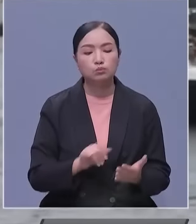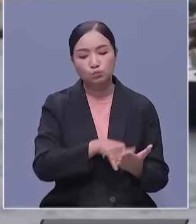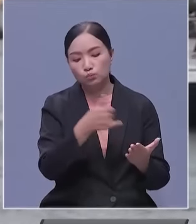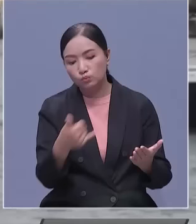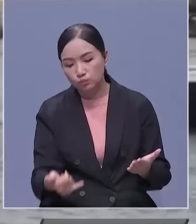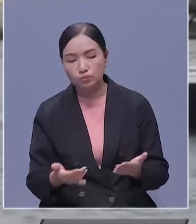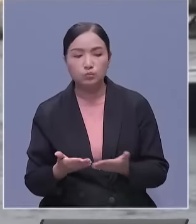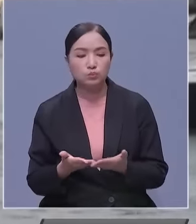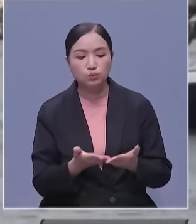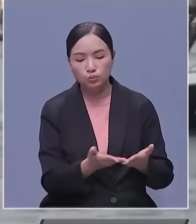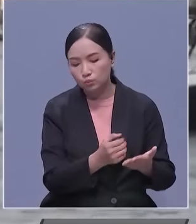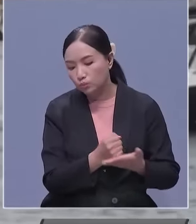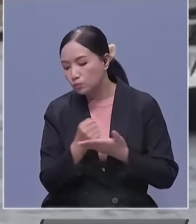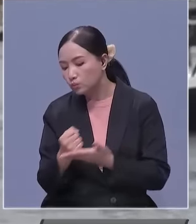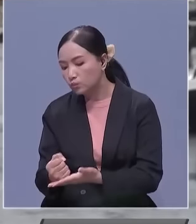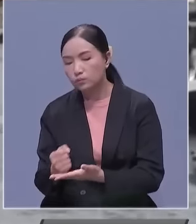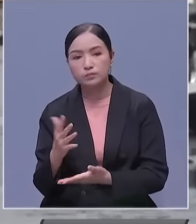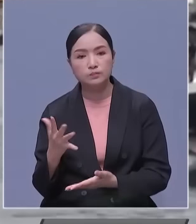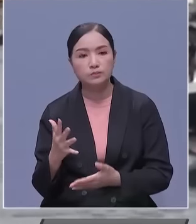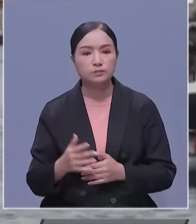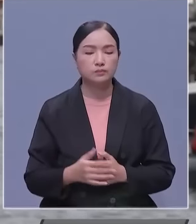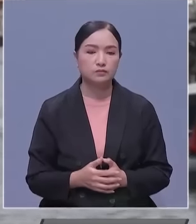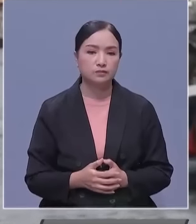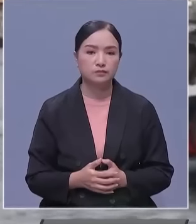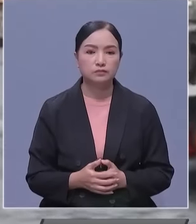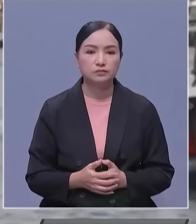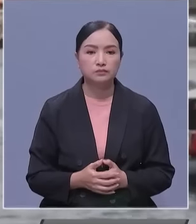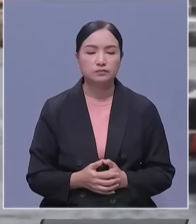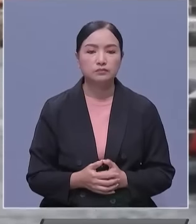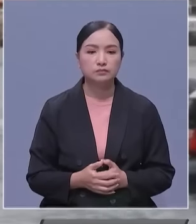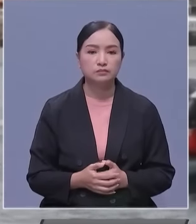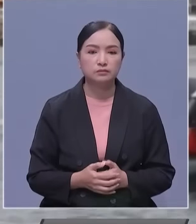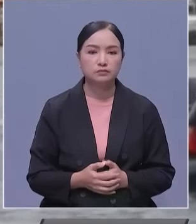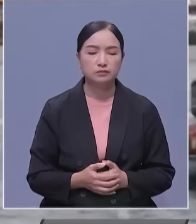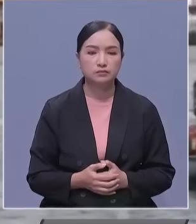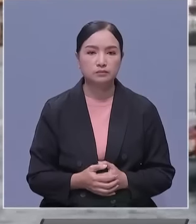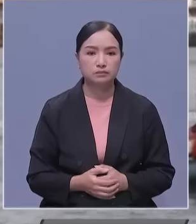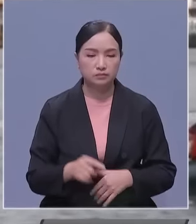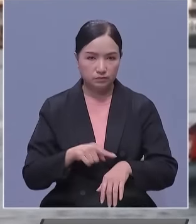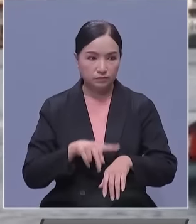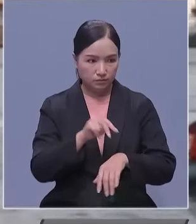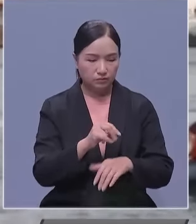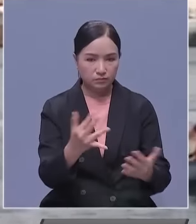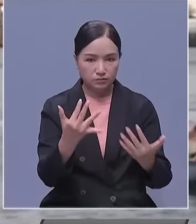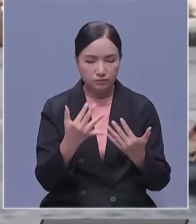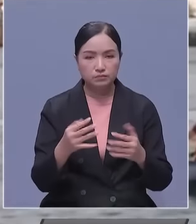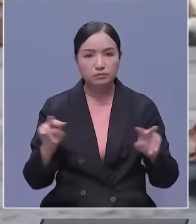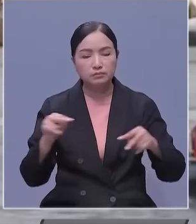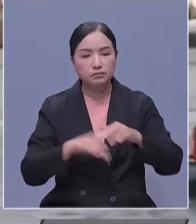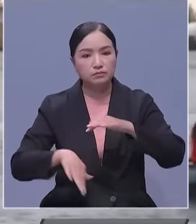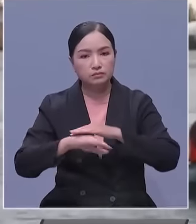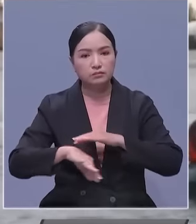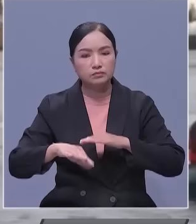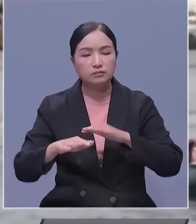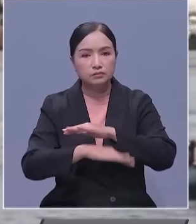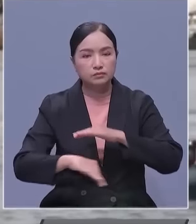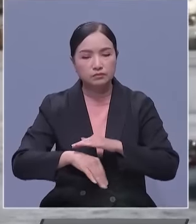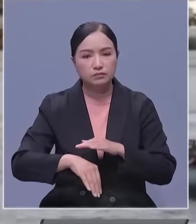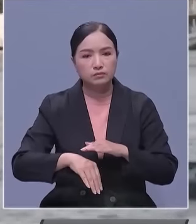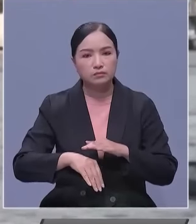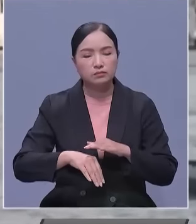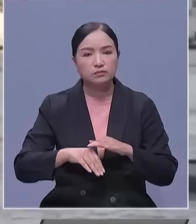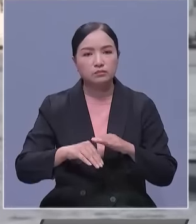การหยุดเรือให้ความช่วยเหลืออย่างเต็มที่นอกจากนี้ครับยังมีการนัดแนะทำลายพยานหลักฐานลดจำนวนขวดไวน์ของคนบ